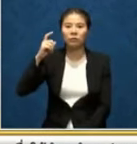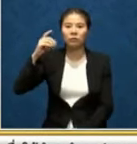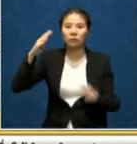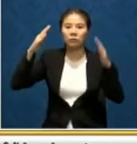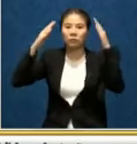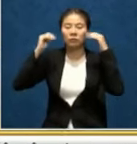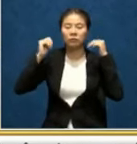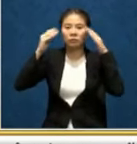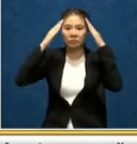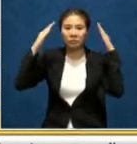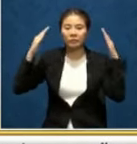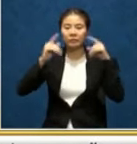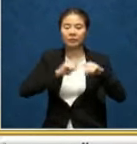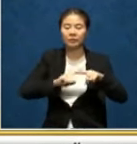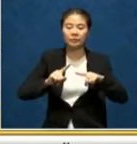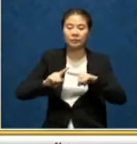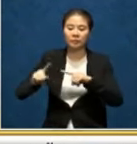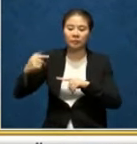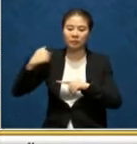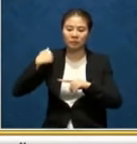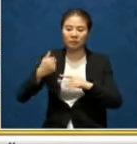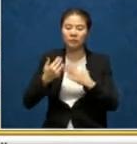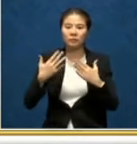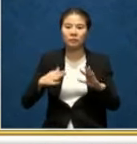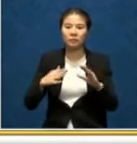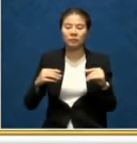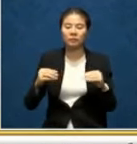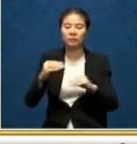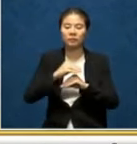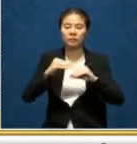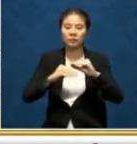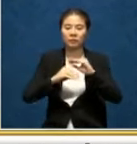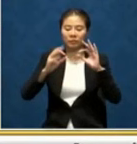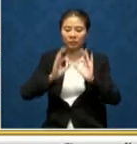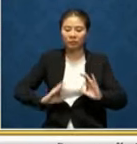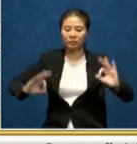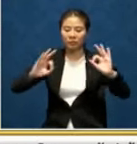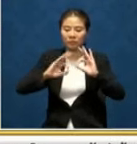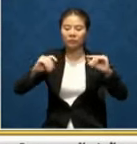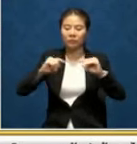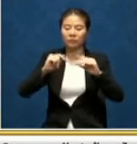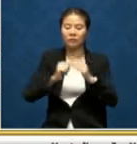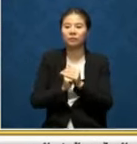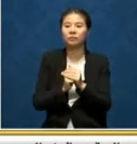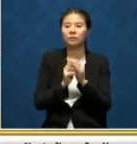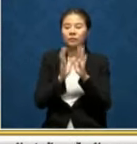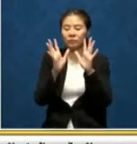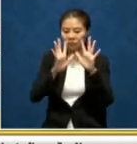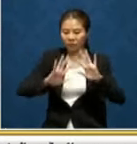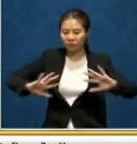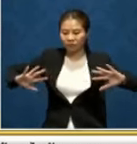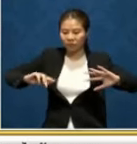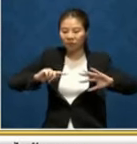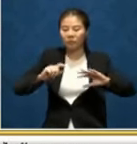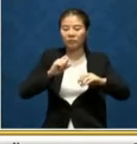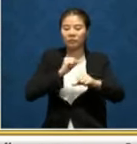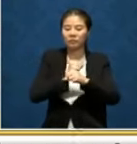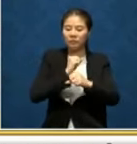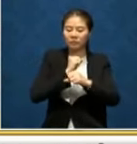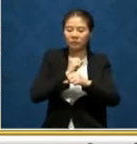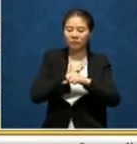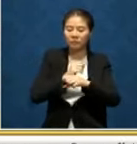อากาศยานของตัวเองแล้วเนี่ยโครงการนี้ยังมีความจำเป็นในระดับภูมิภาคมากน้อยเพียงใด